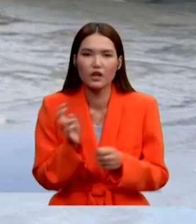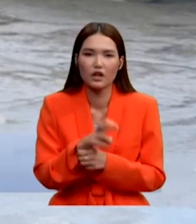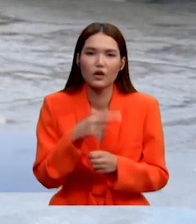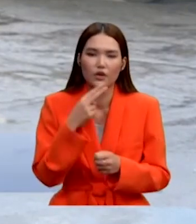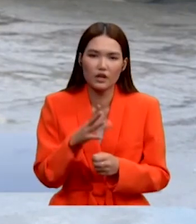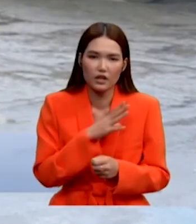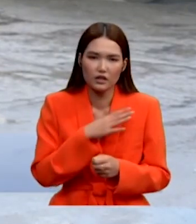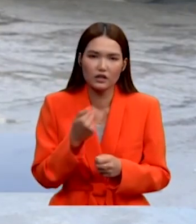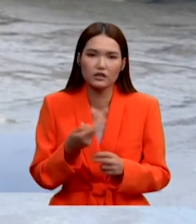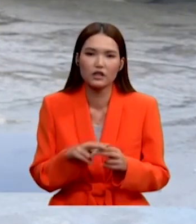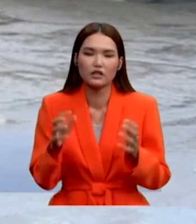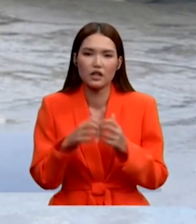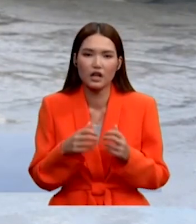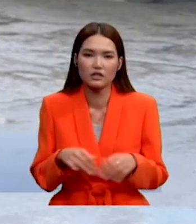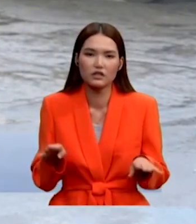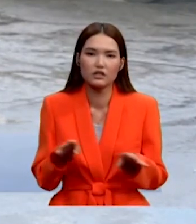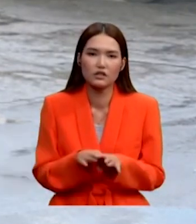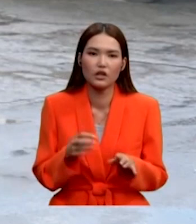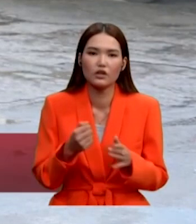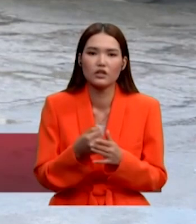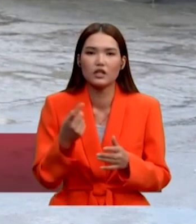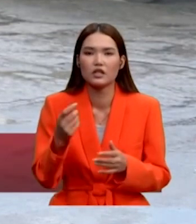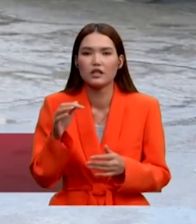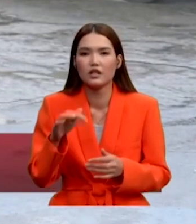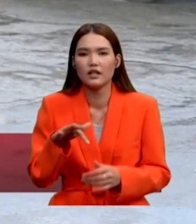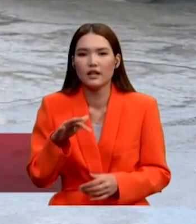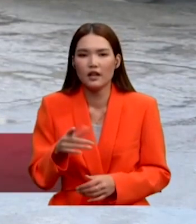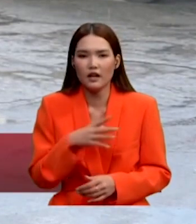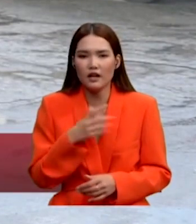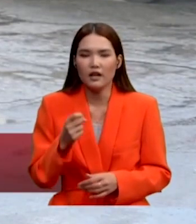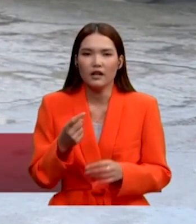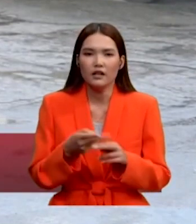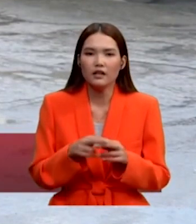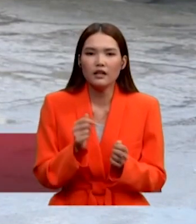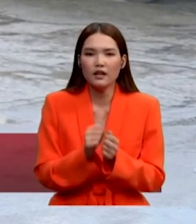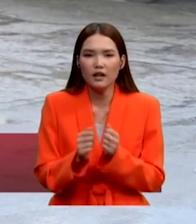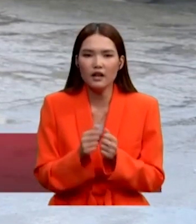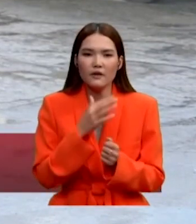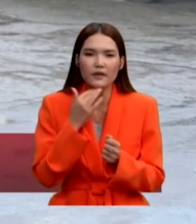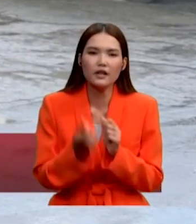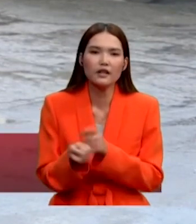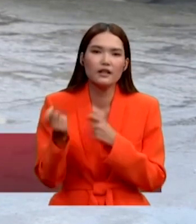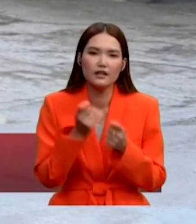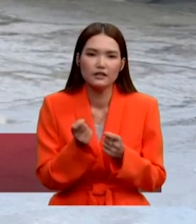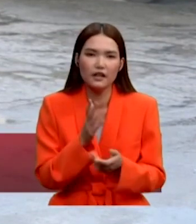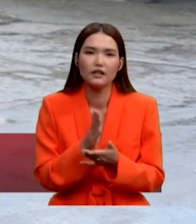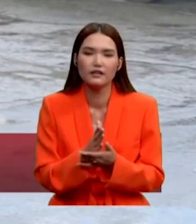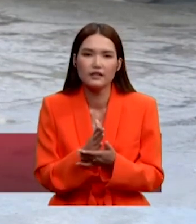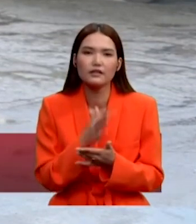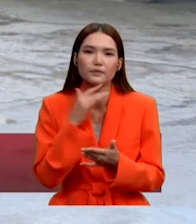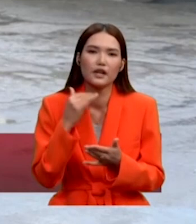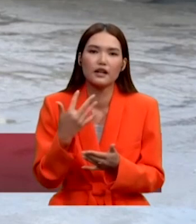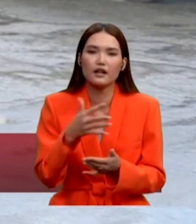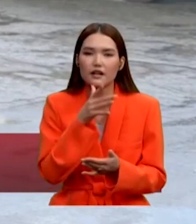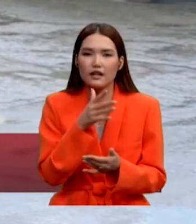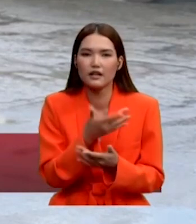пшеница рост была до 170 тенге за одну тонну. Вот. При этом прайсе мы держали вот цену на первый сорт 200 тенге, на